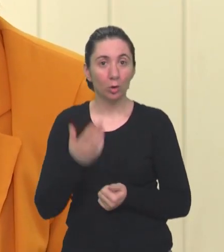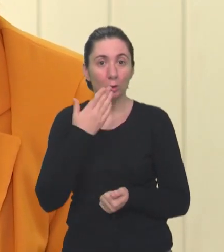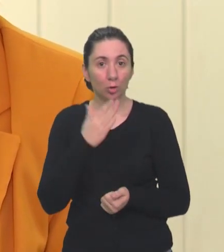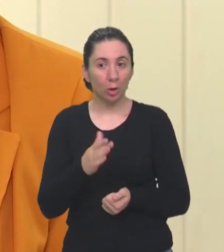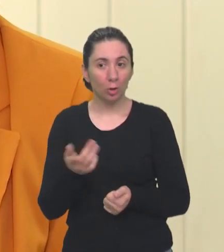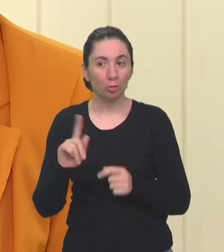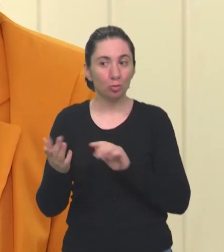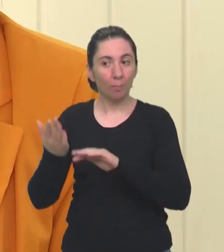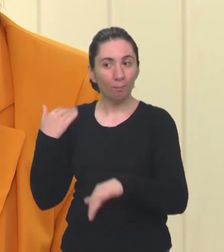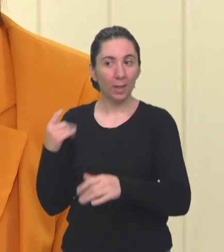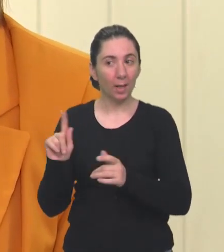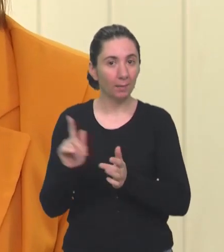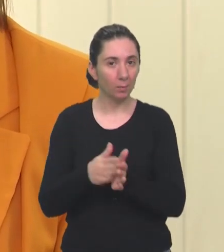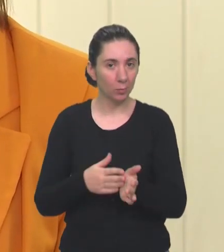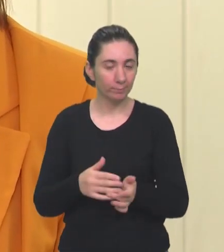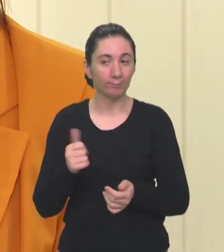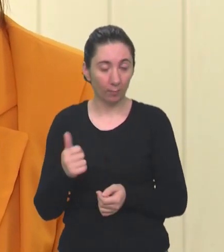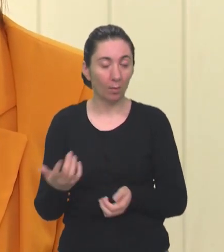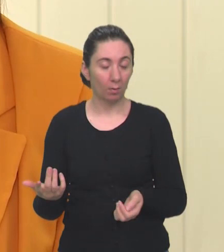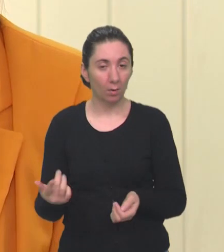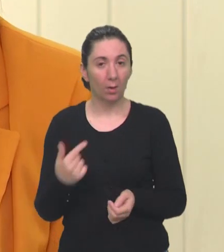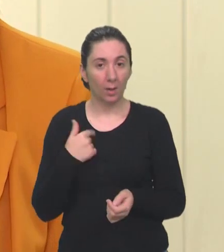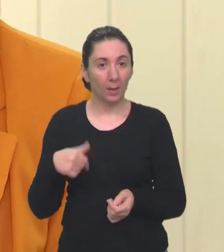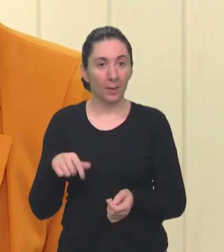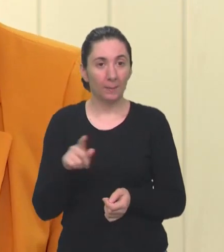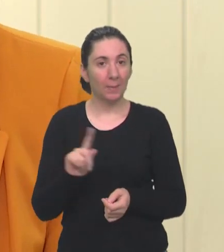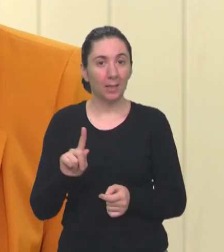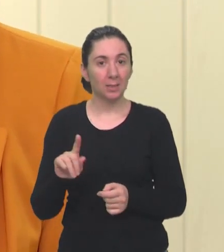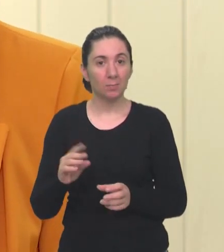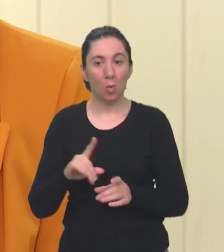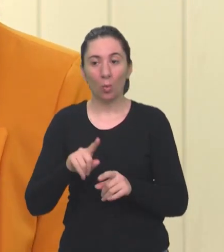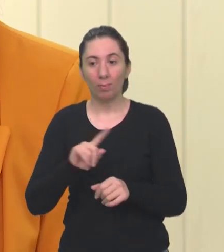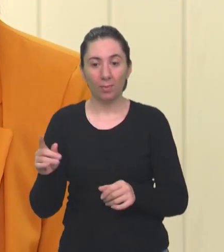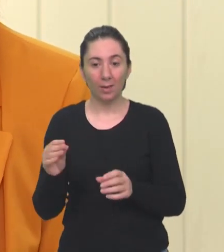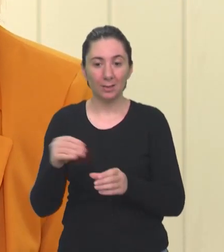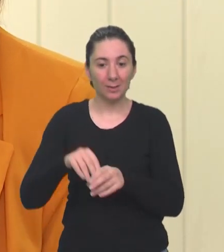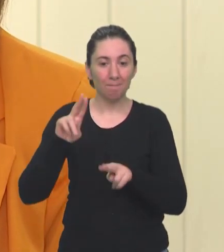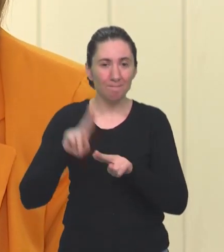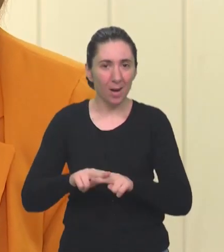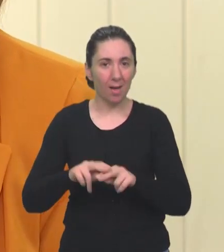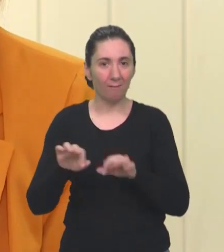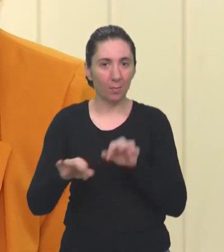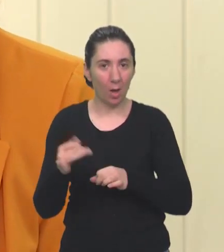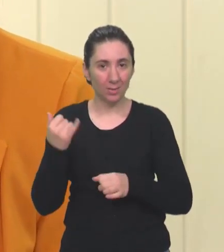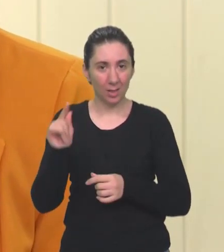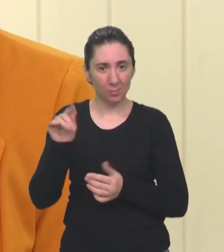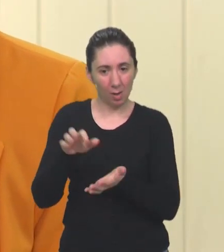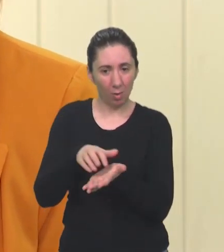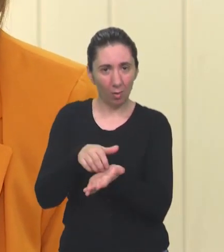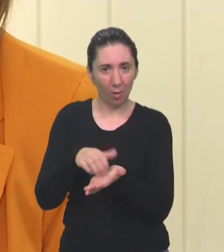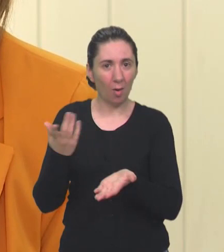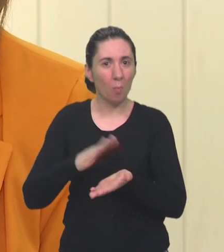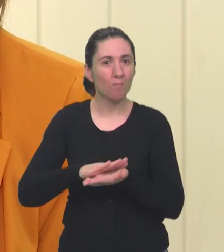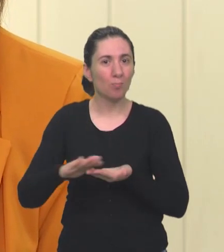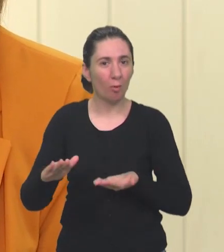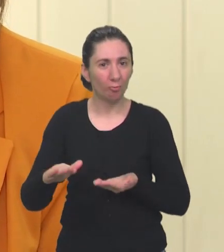šteta što se ranije nije krenulo. Da, mi smo nekako, nismo ga nikad tu obličili u pravi projekt i sad kad smo malo zagrebli površinu